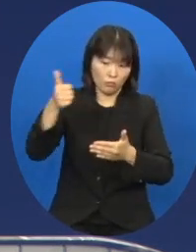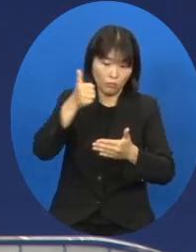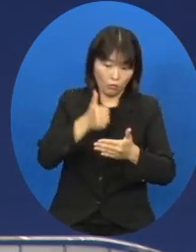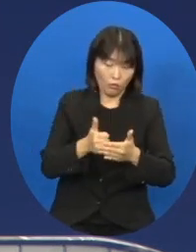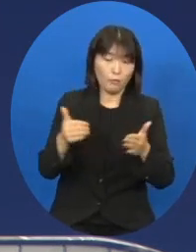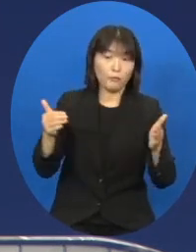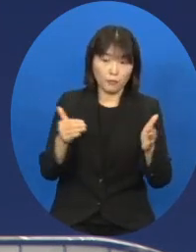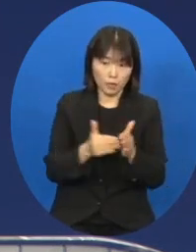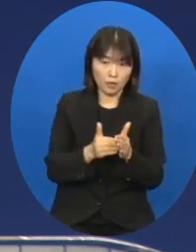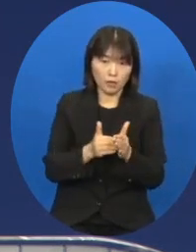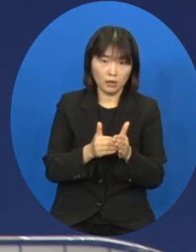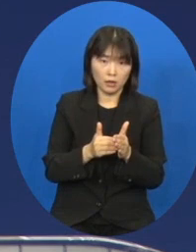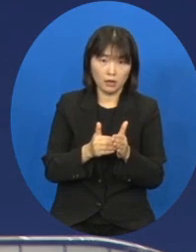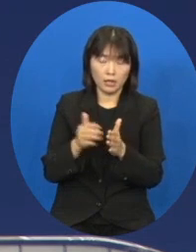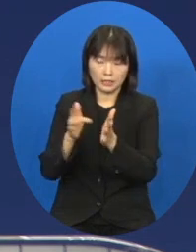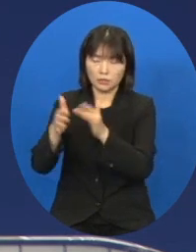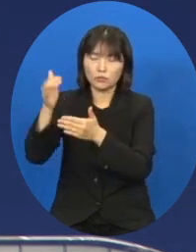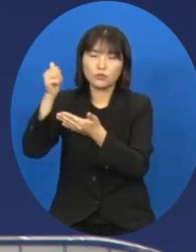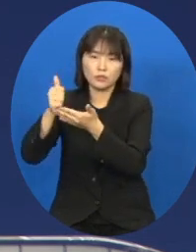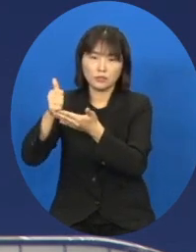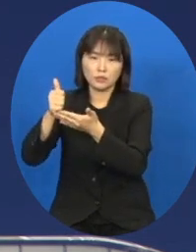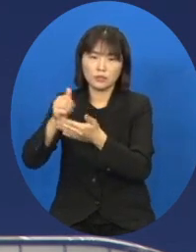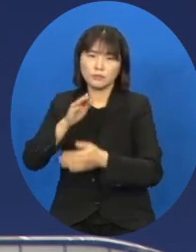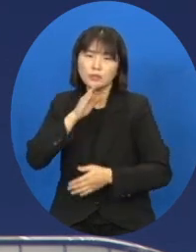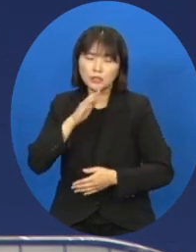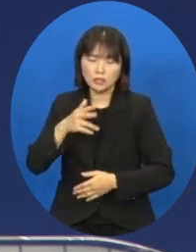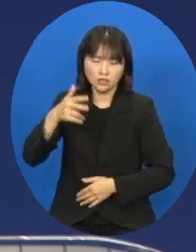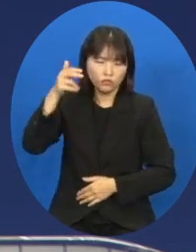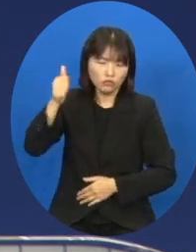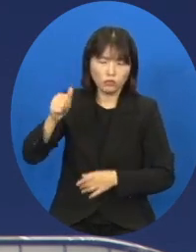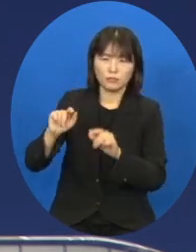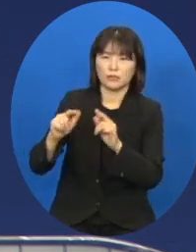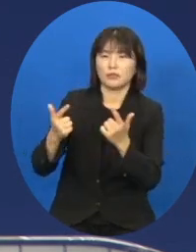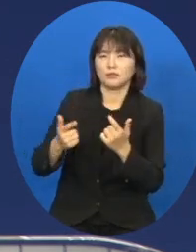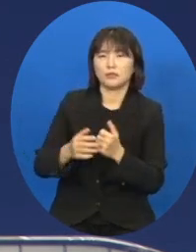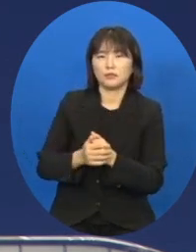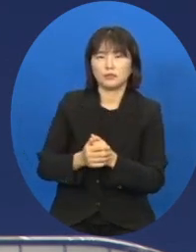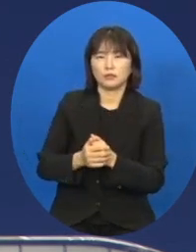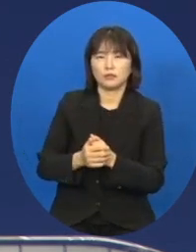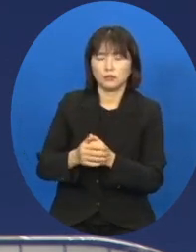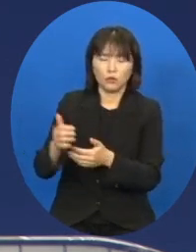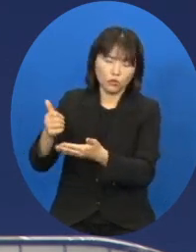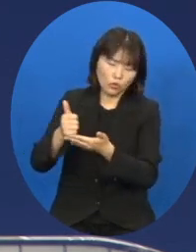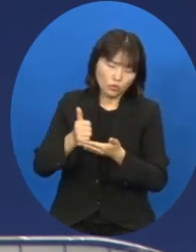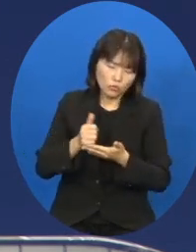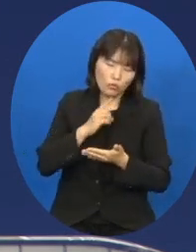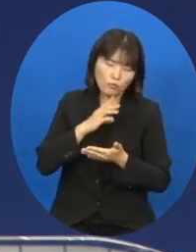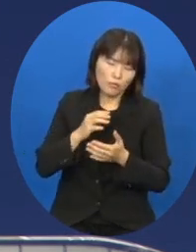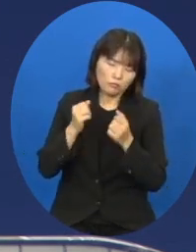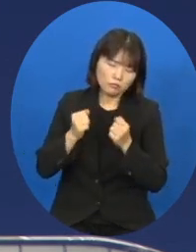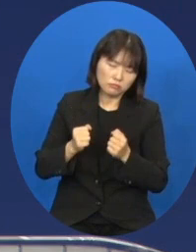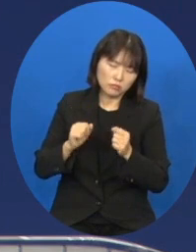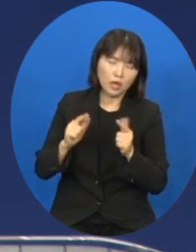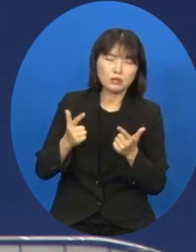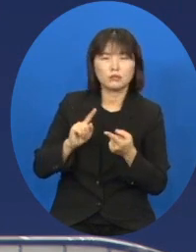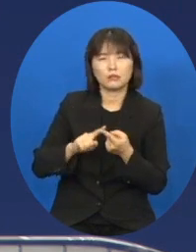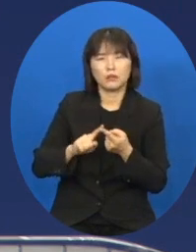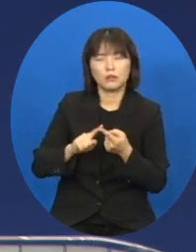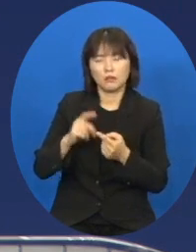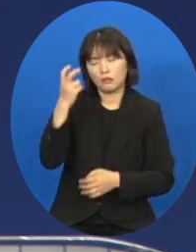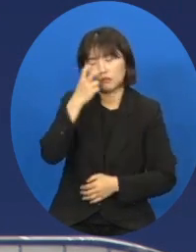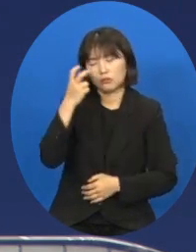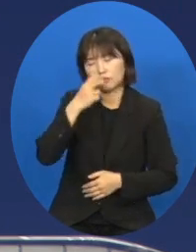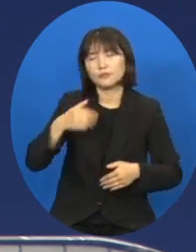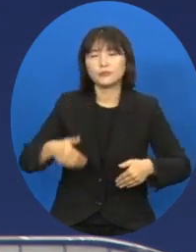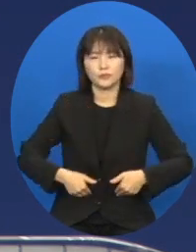했지만 예수님이 진짜 주님이 아니시고 손님으로만 계신 것은 아닌지 한번